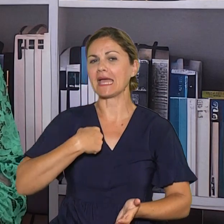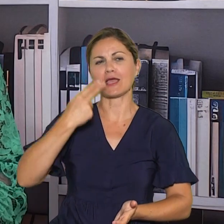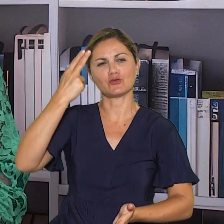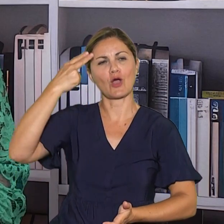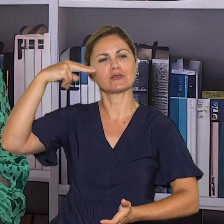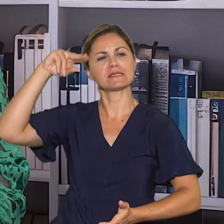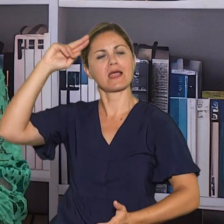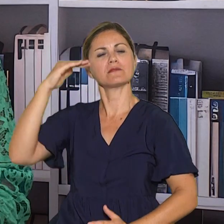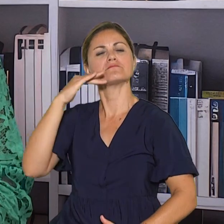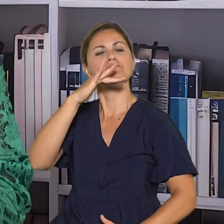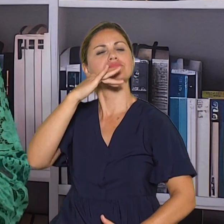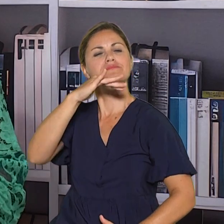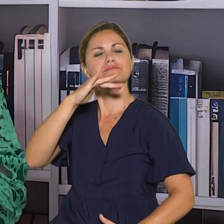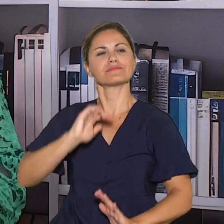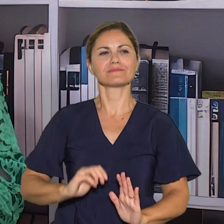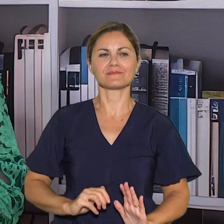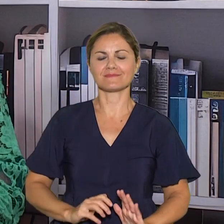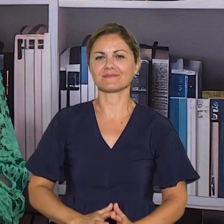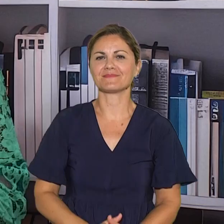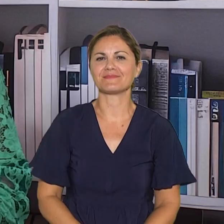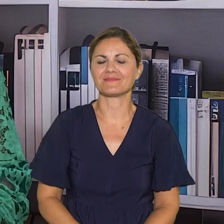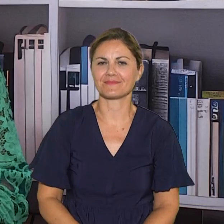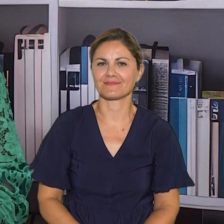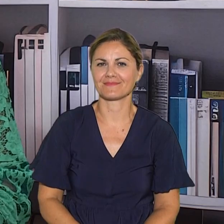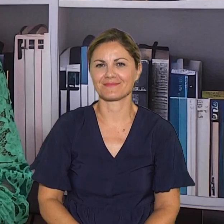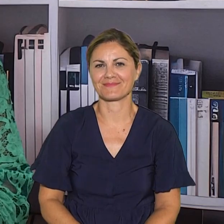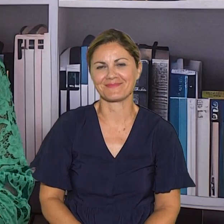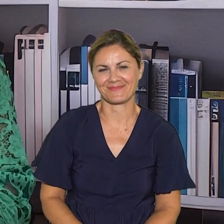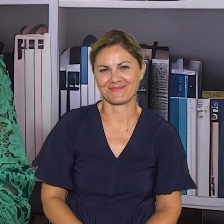stranski ću mu reć, nisam iz Splita.